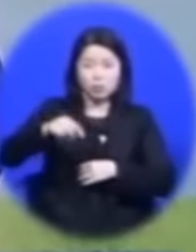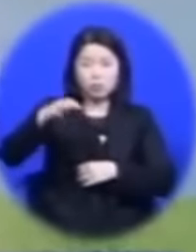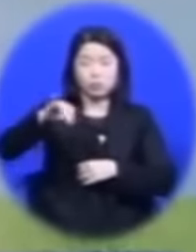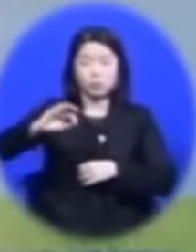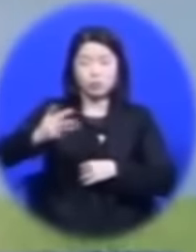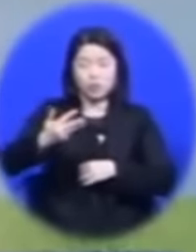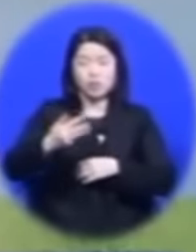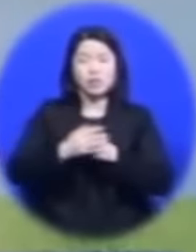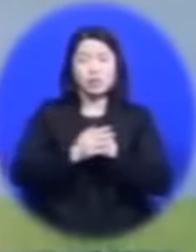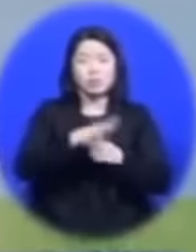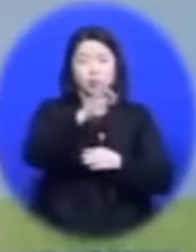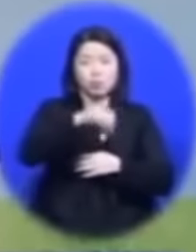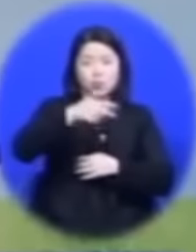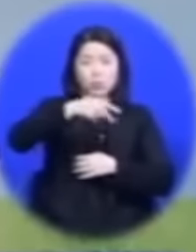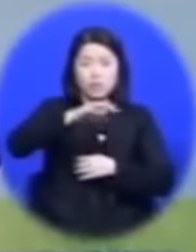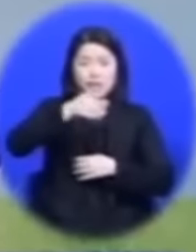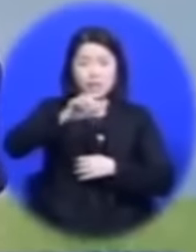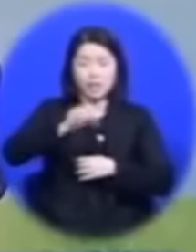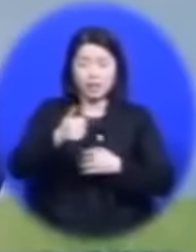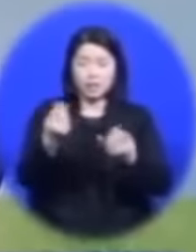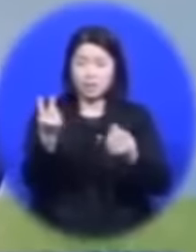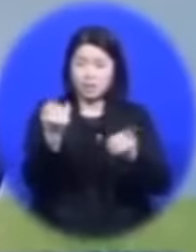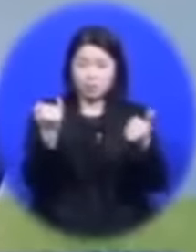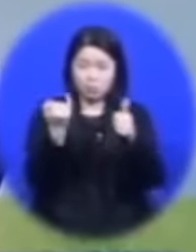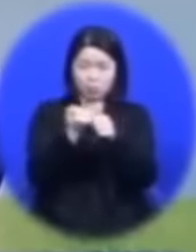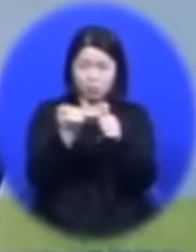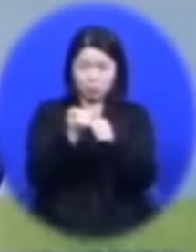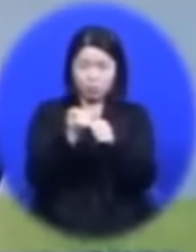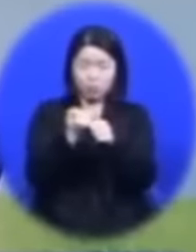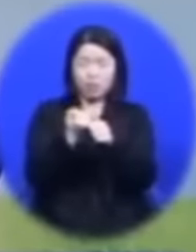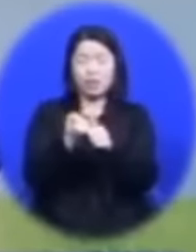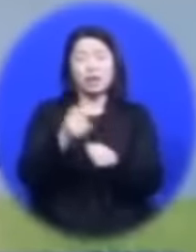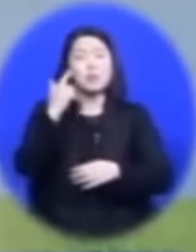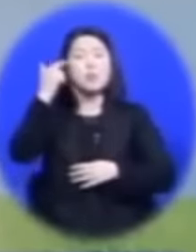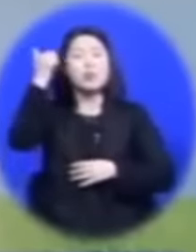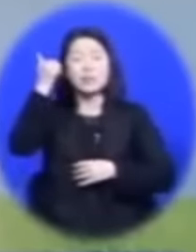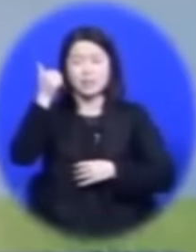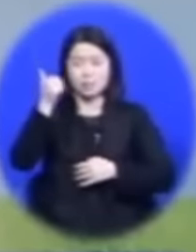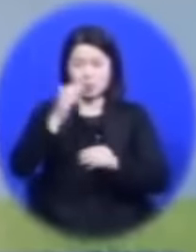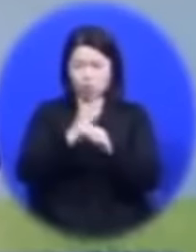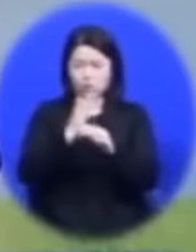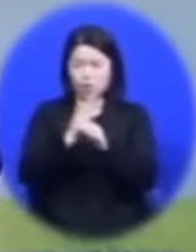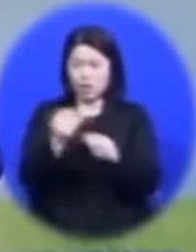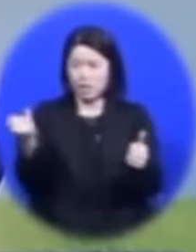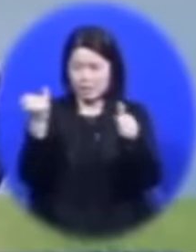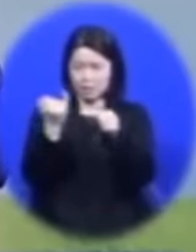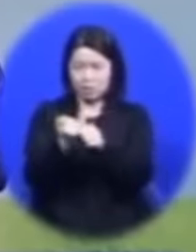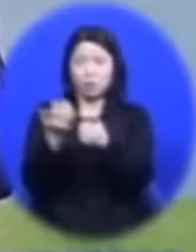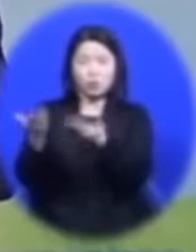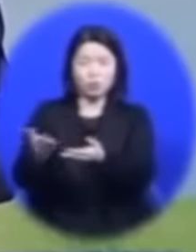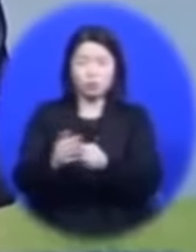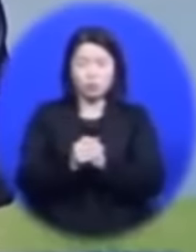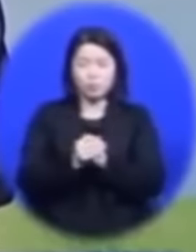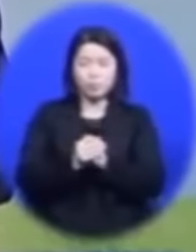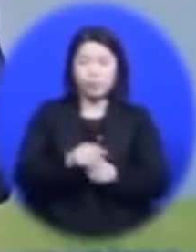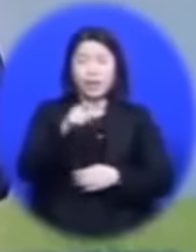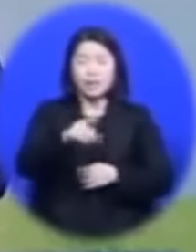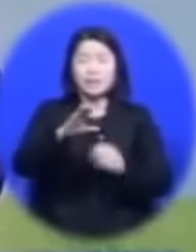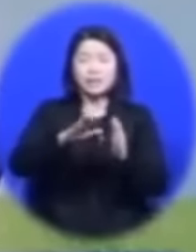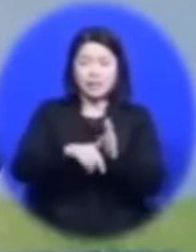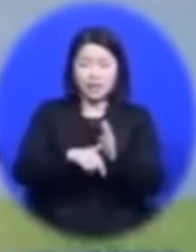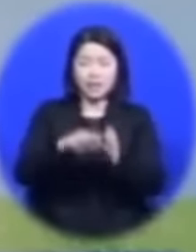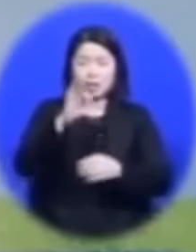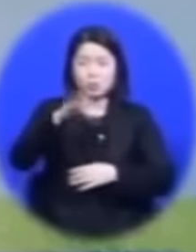서로 중매 서서 혼인을 하게 했던 그 우재학 집사가 마침 그때 그 자리에 있지